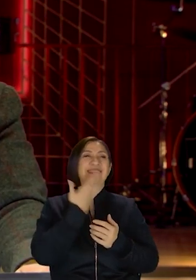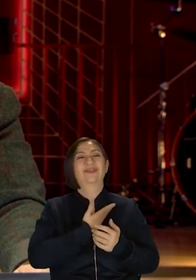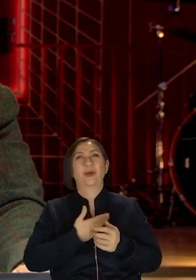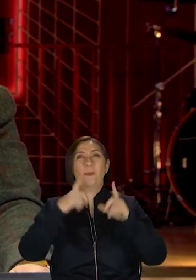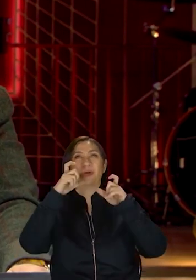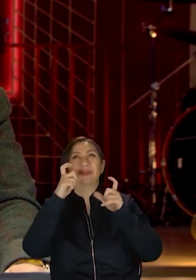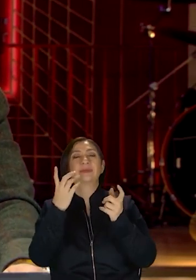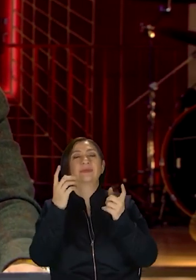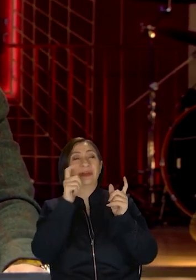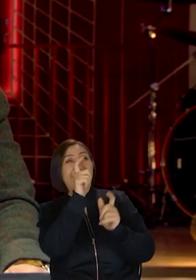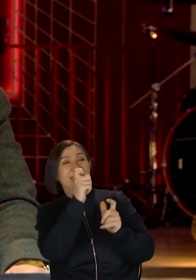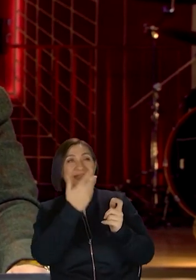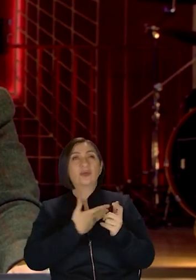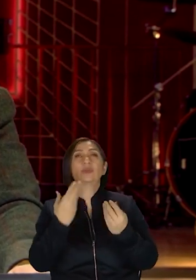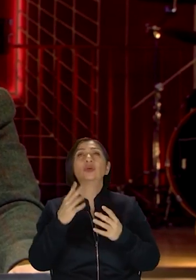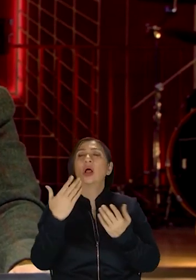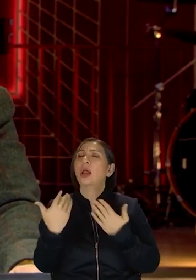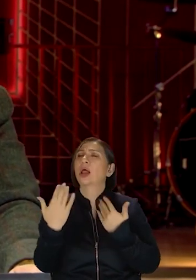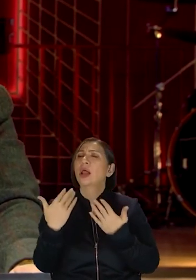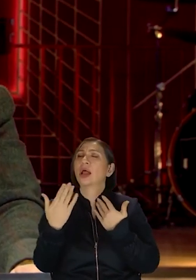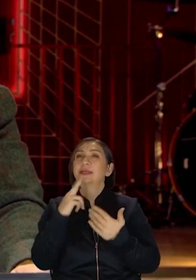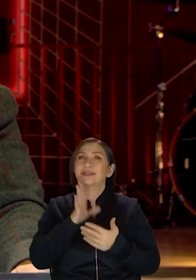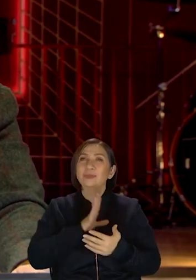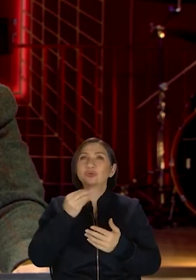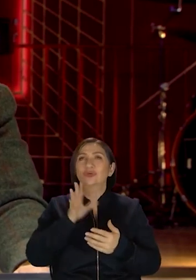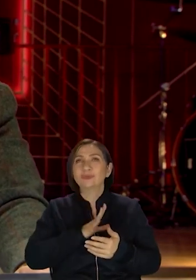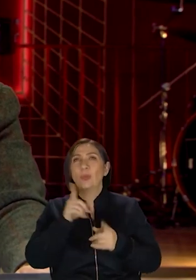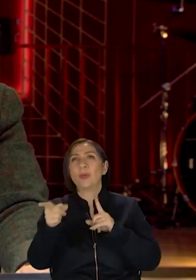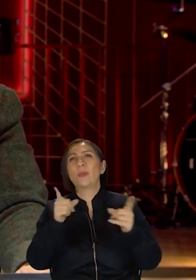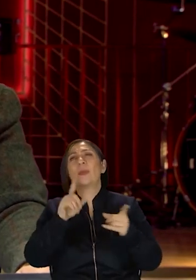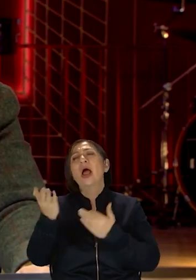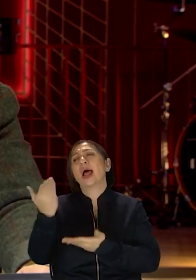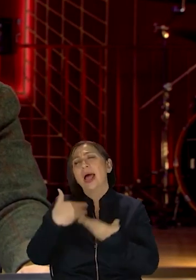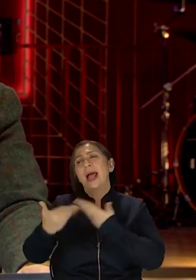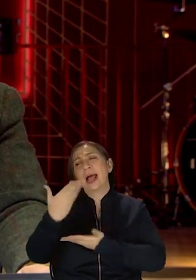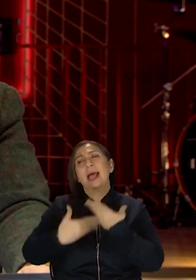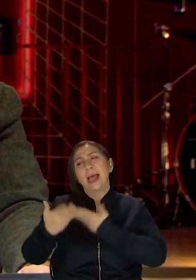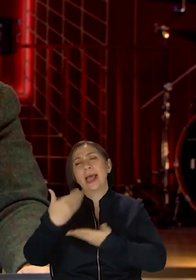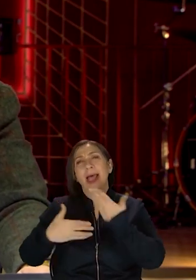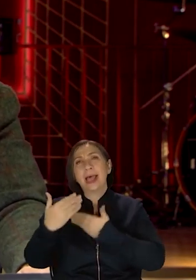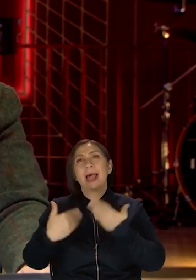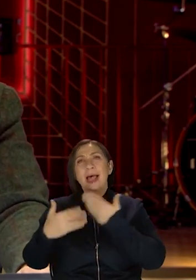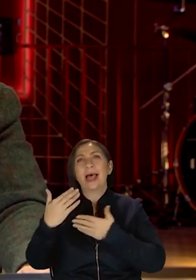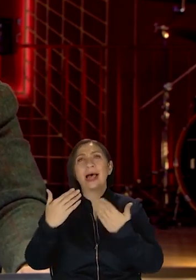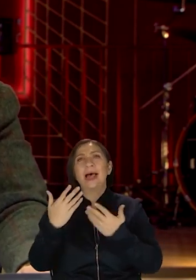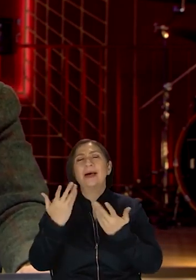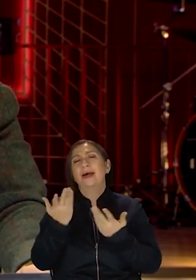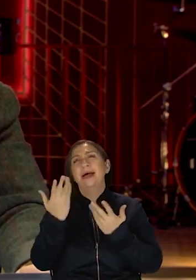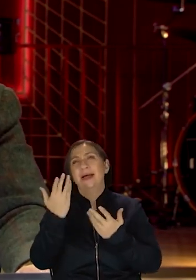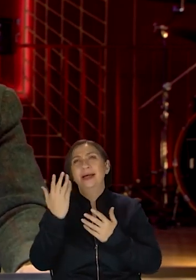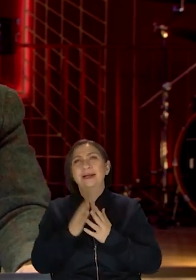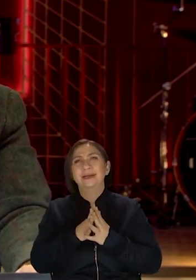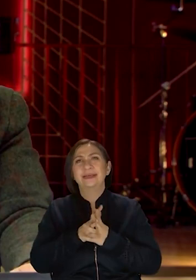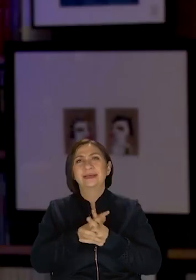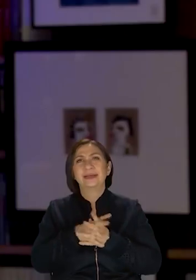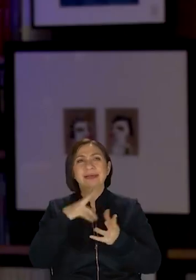şey fotoğraflı sevgi olur mu? Ondan sonra konuştuk. Kızı varmış, çocuğu varmış. Çocuğun şöyleymiş, böyleymiş. Şeyinse orada çalışıyormuş. İşte hayatından memnunmuş, değilmiş, bilmem neymiş. Şimdi